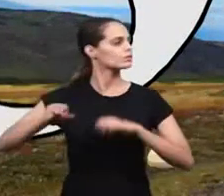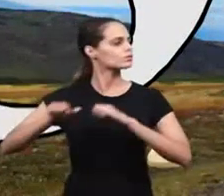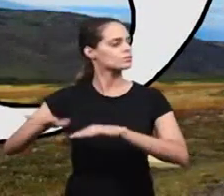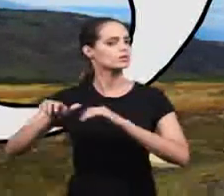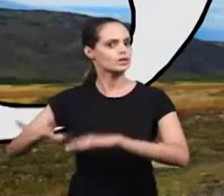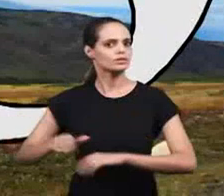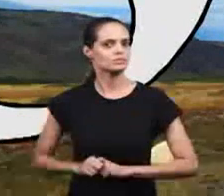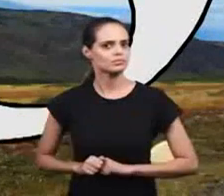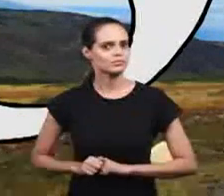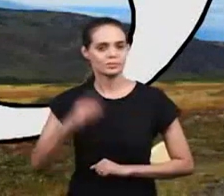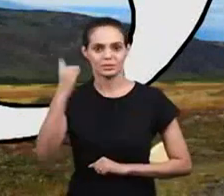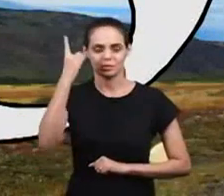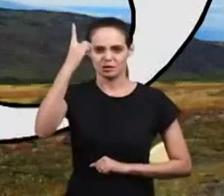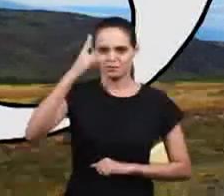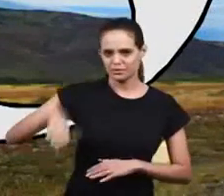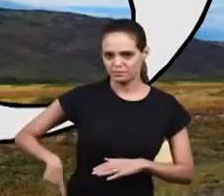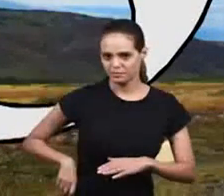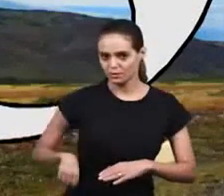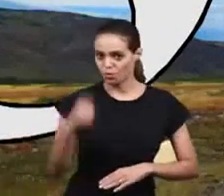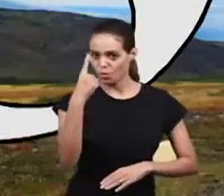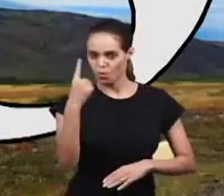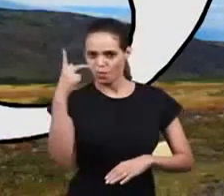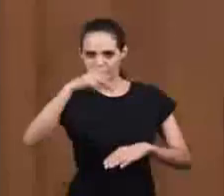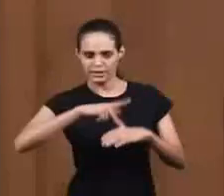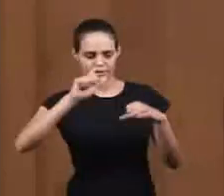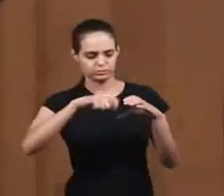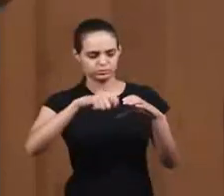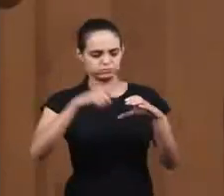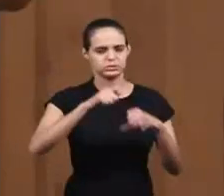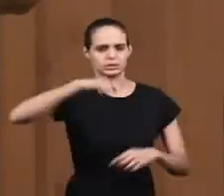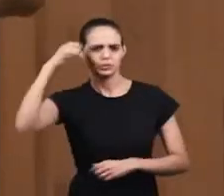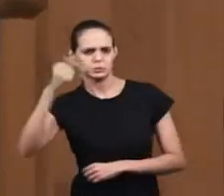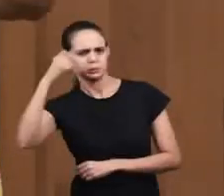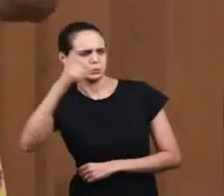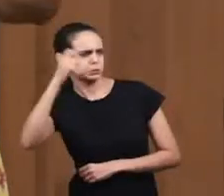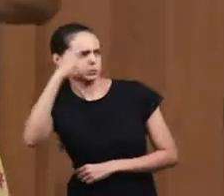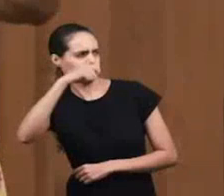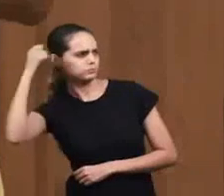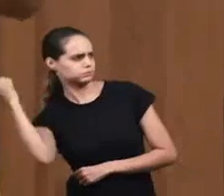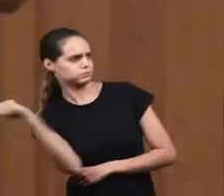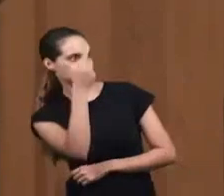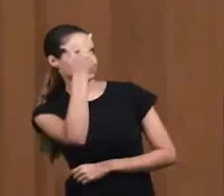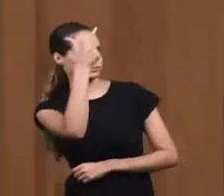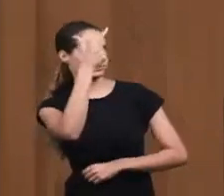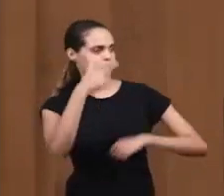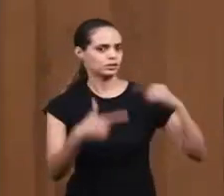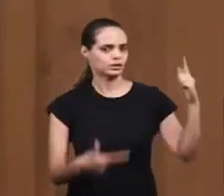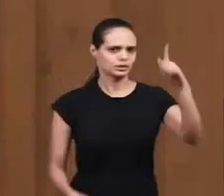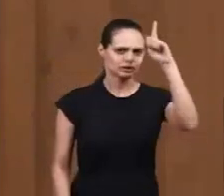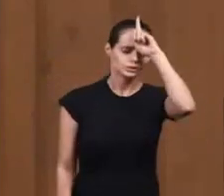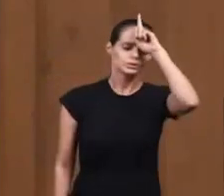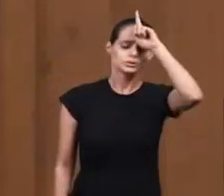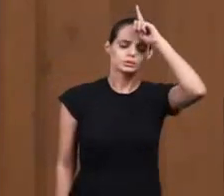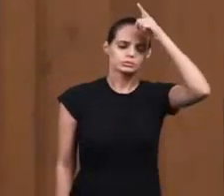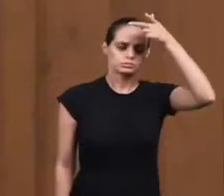Namen des Herrn Zebaoth. Und David legte ein Steinchen in seine Schleuder und schleuderte es